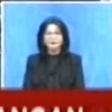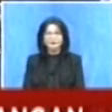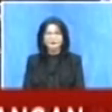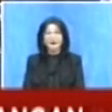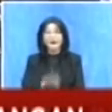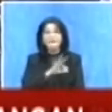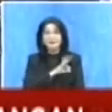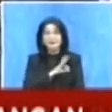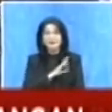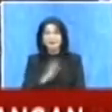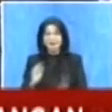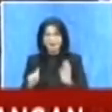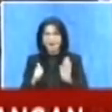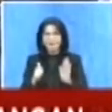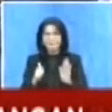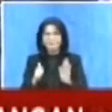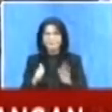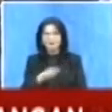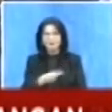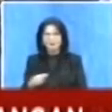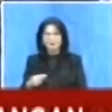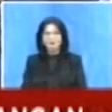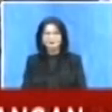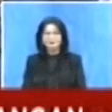Presiden keenam Republik Indonesia,